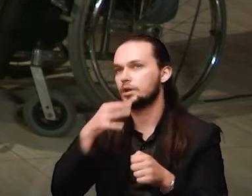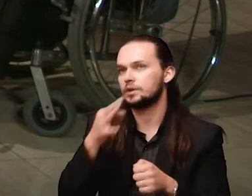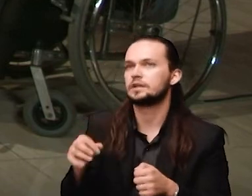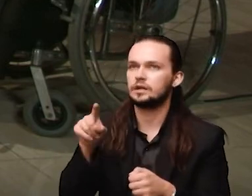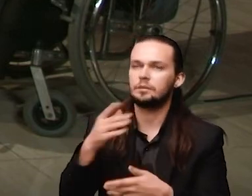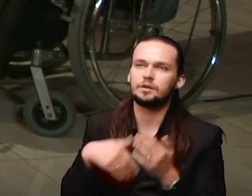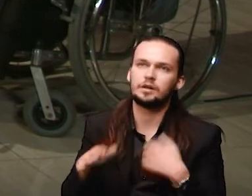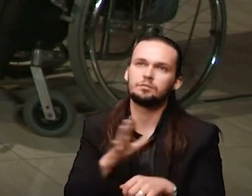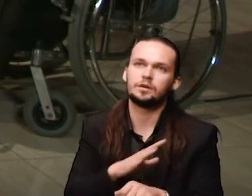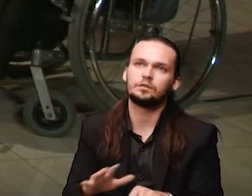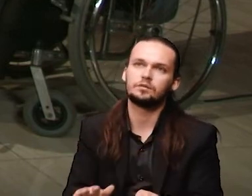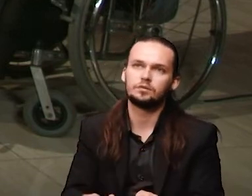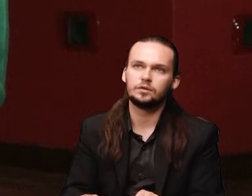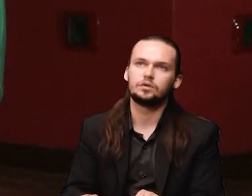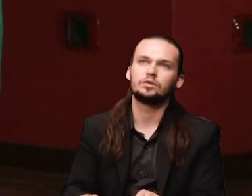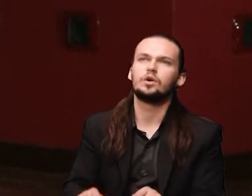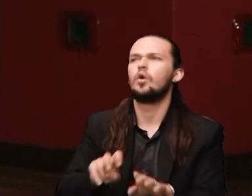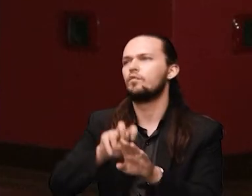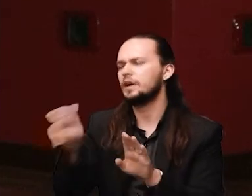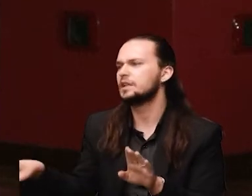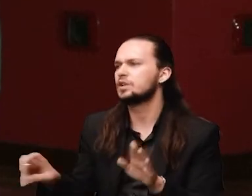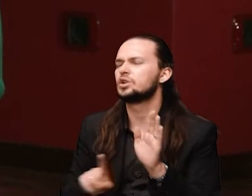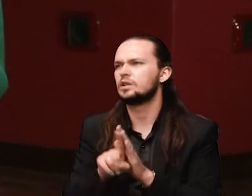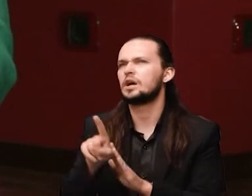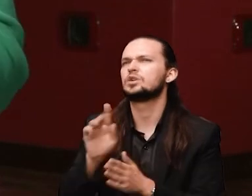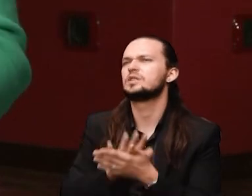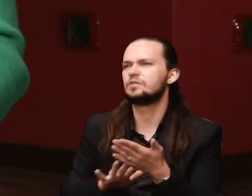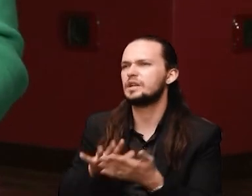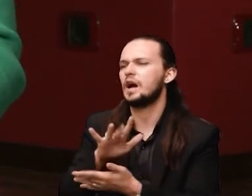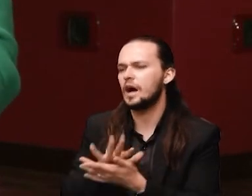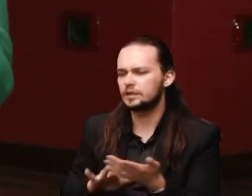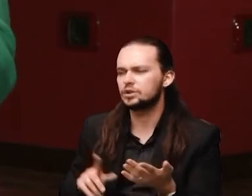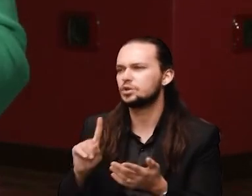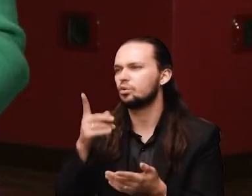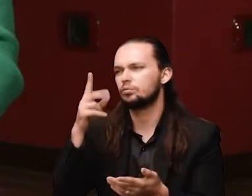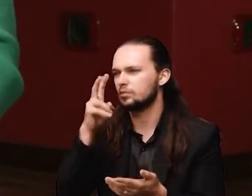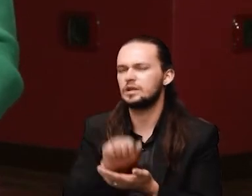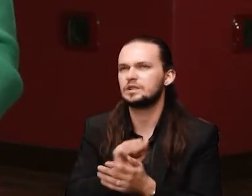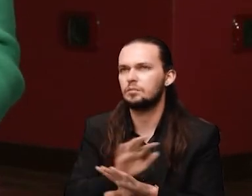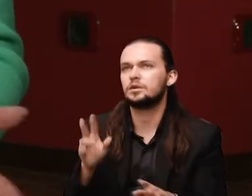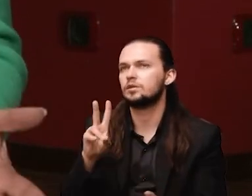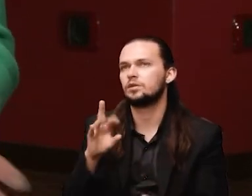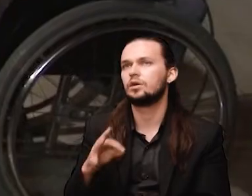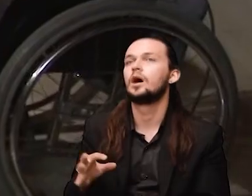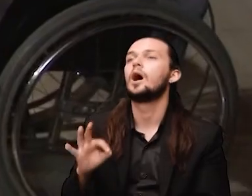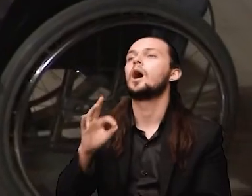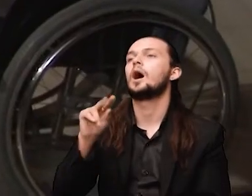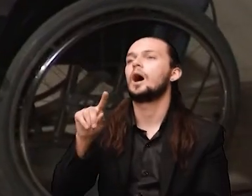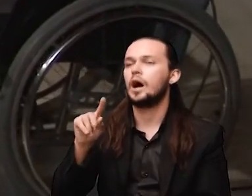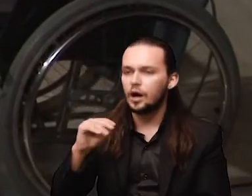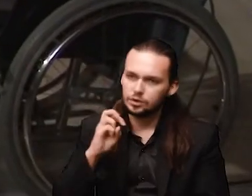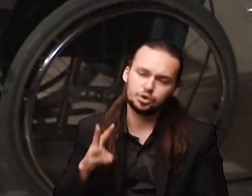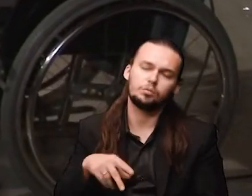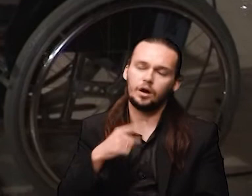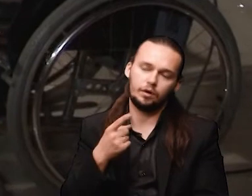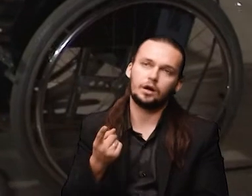потом ему сказали, там же инвалид был и входил. Ну он выскочил, конечно, стал извиняться, там, что он меня не заметил. Но о чем говорить? Не